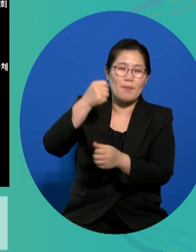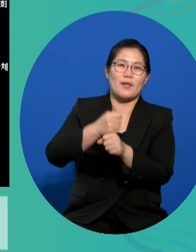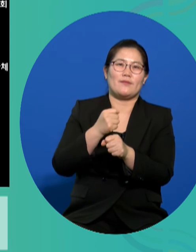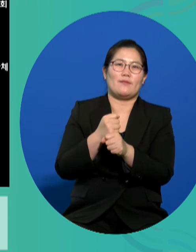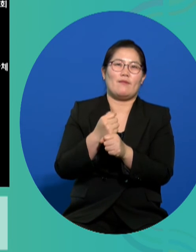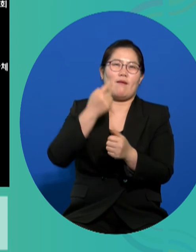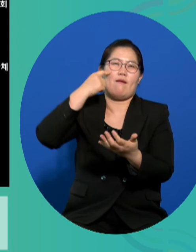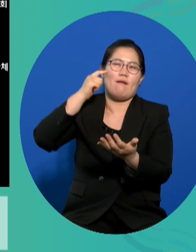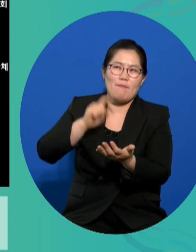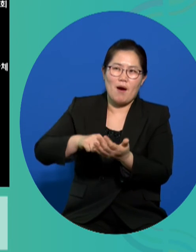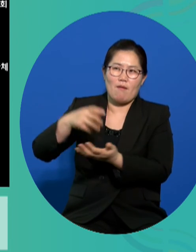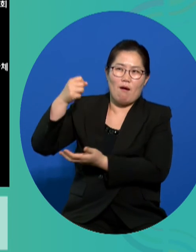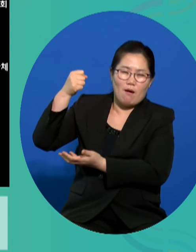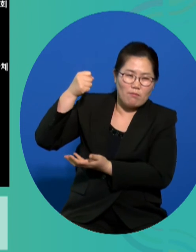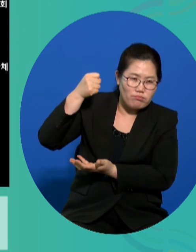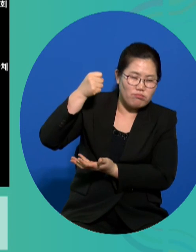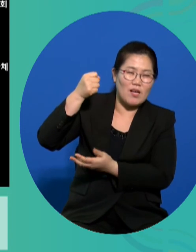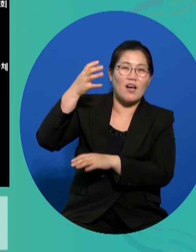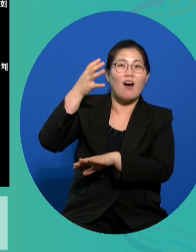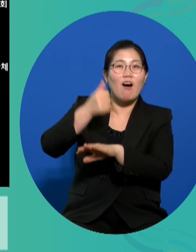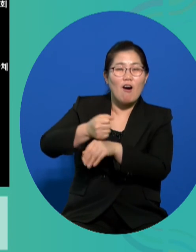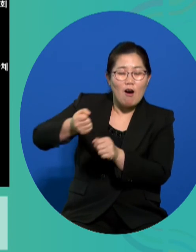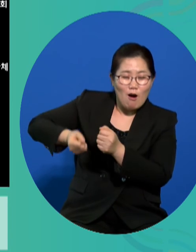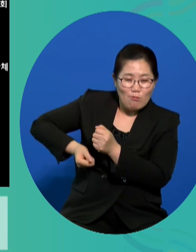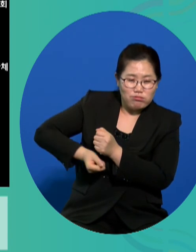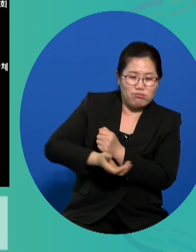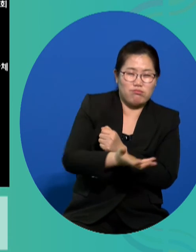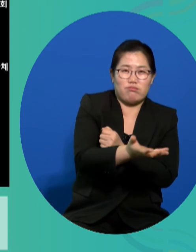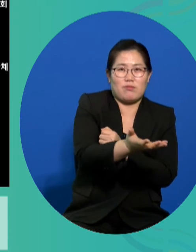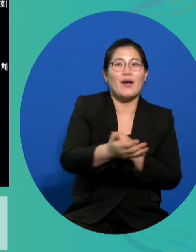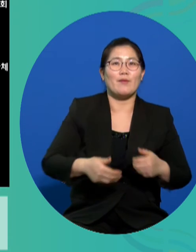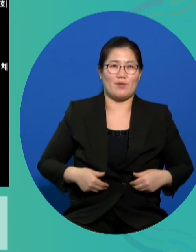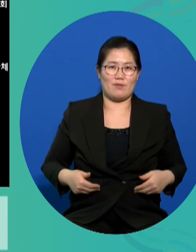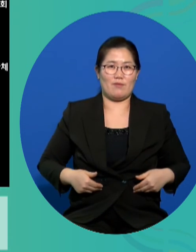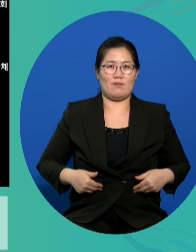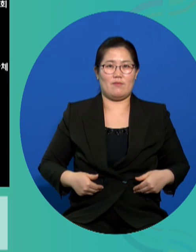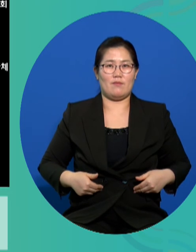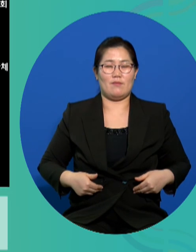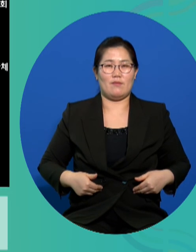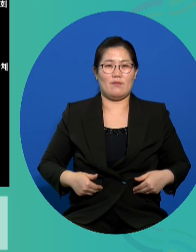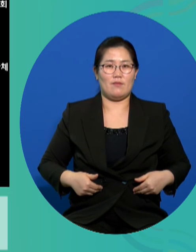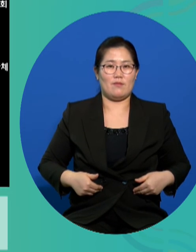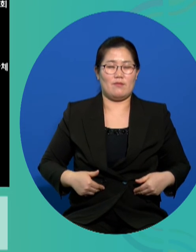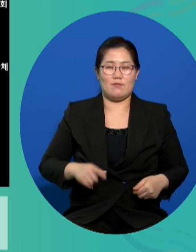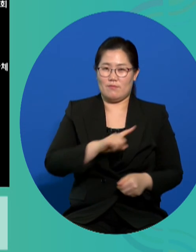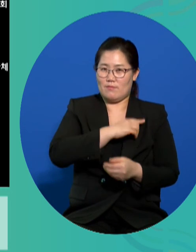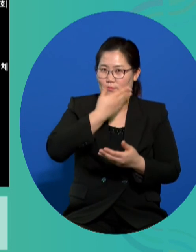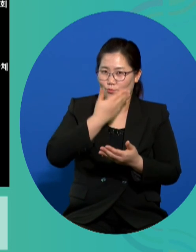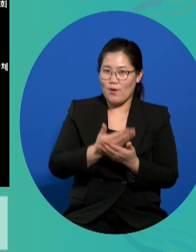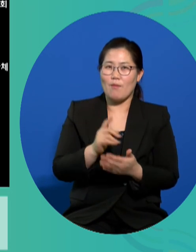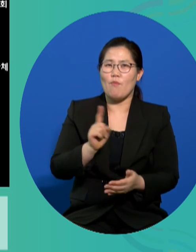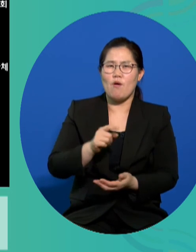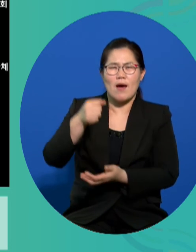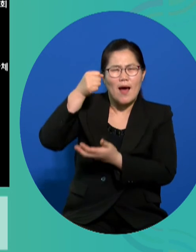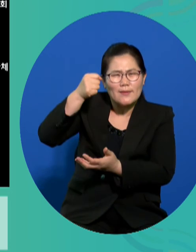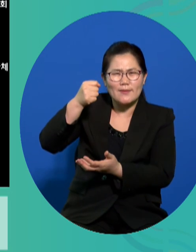보존하고 후세대 계승 발전시켜야 되고 궁극적인 거는 가치 창출을 해줘야 됩니다.